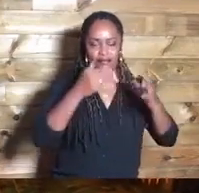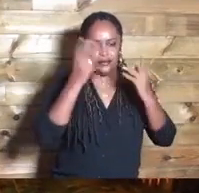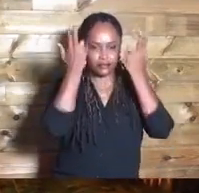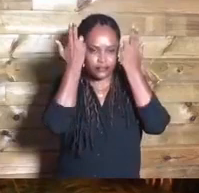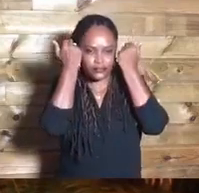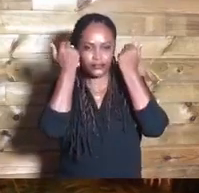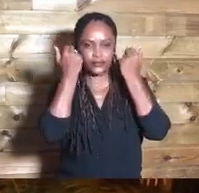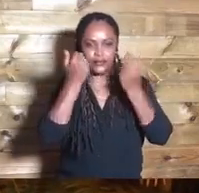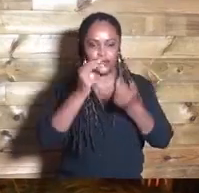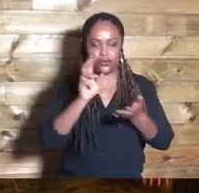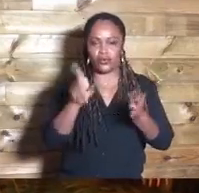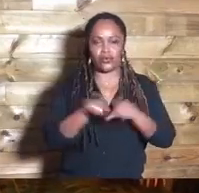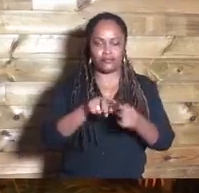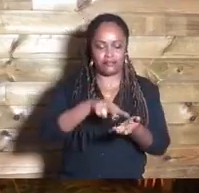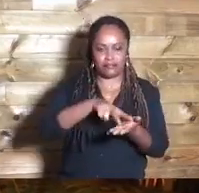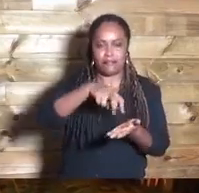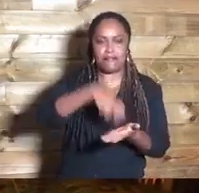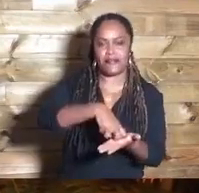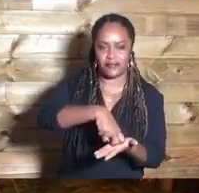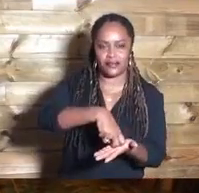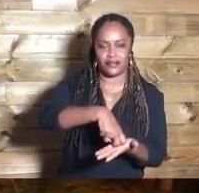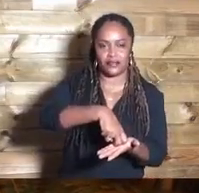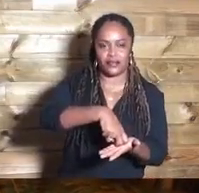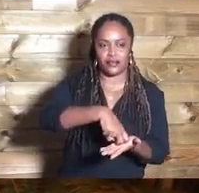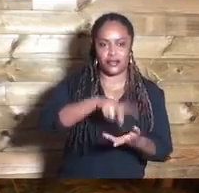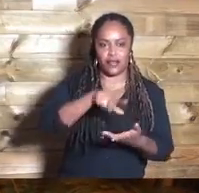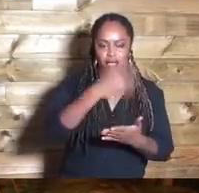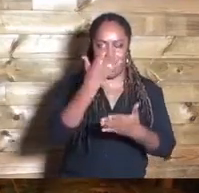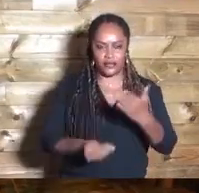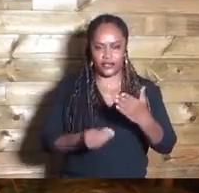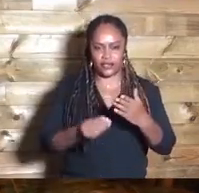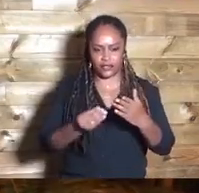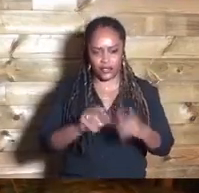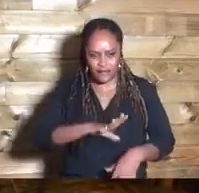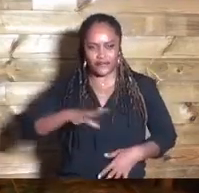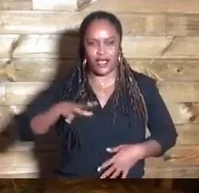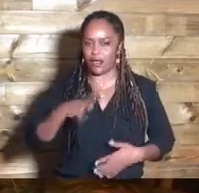de l'agenouillement, de l'absence de dignité.